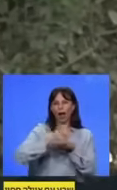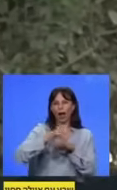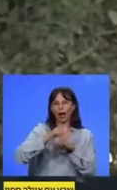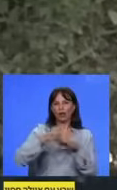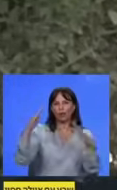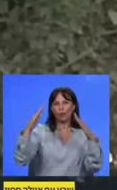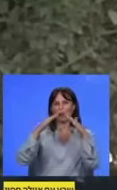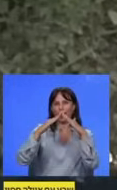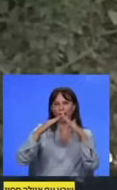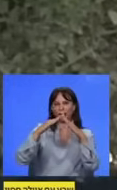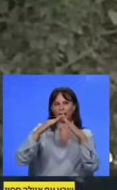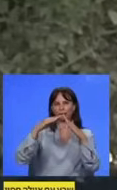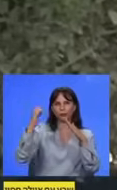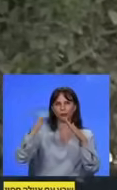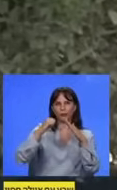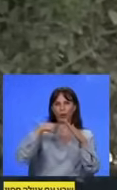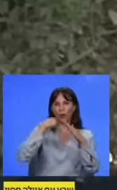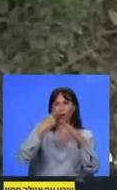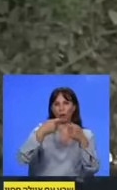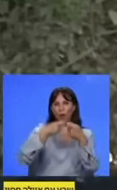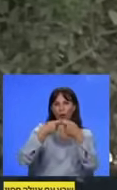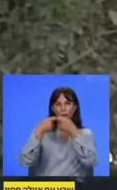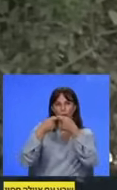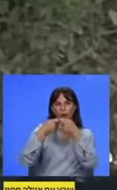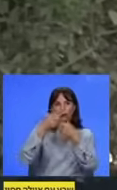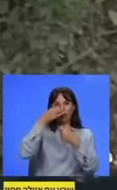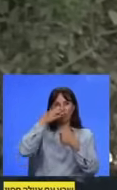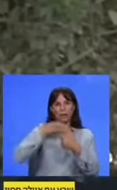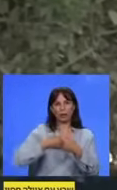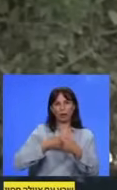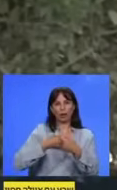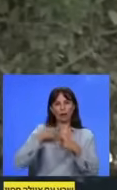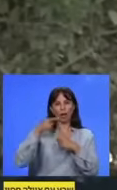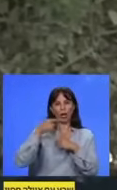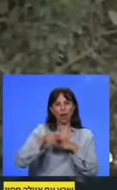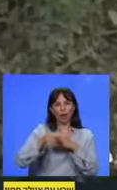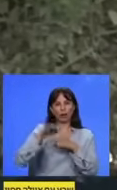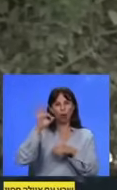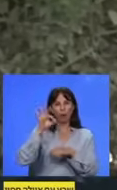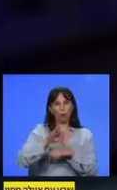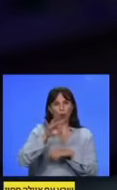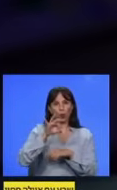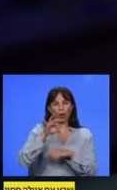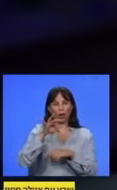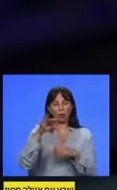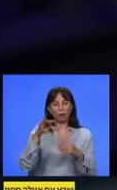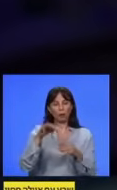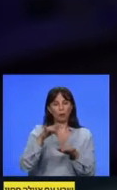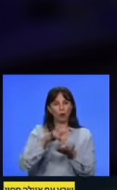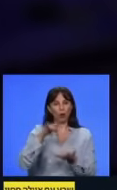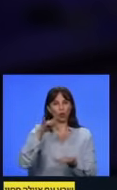בעצם מורים לך, אותם ארגונים, תשים לב, אתה דורך לנו על הפצעים.